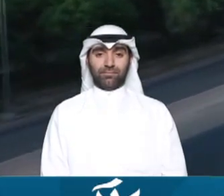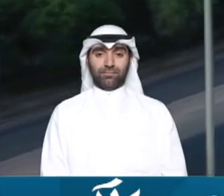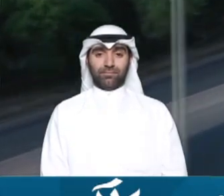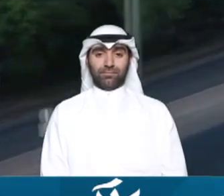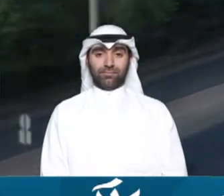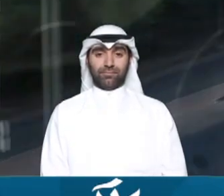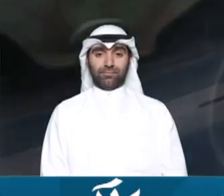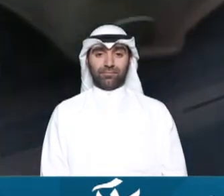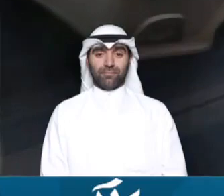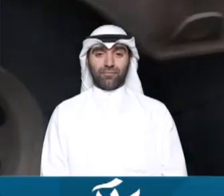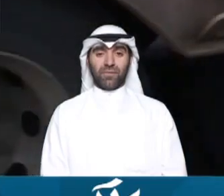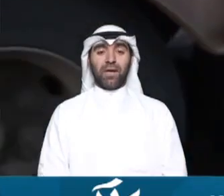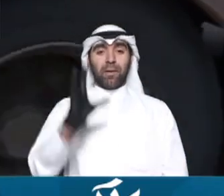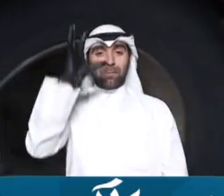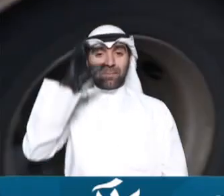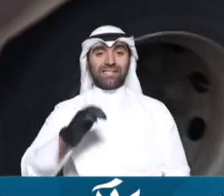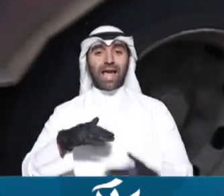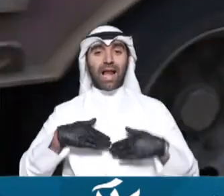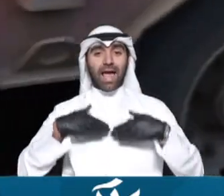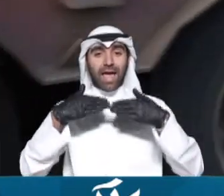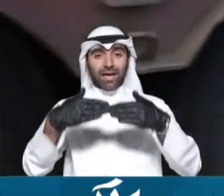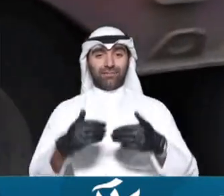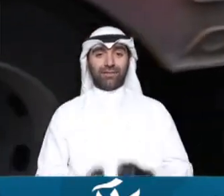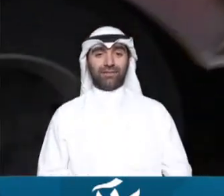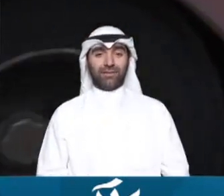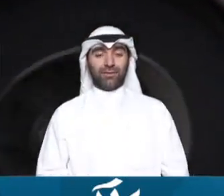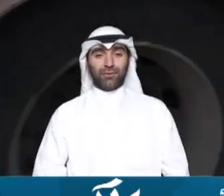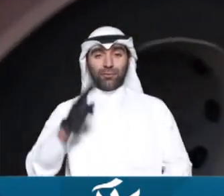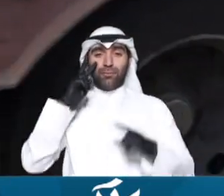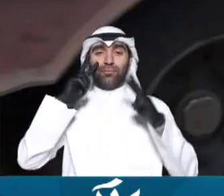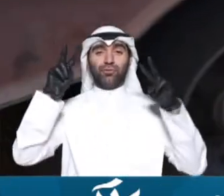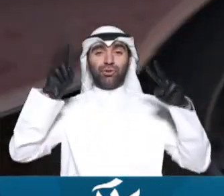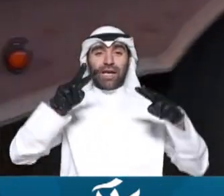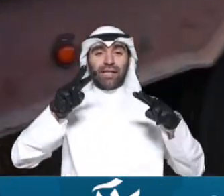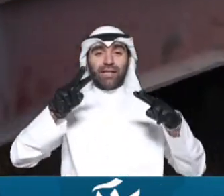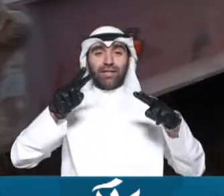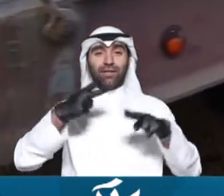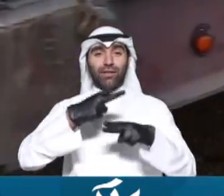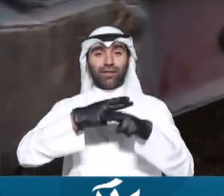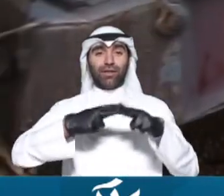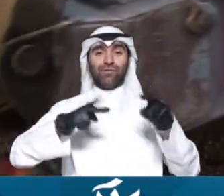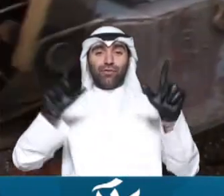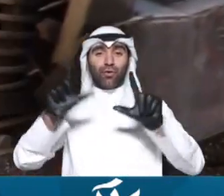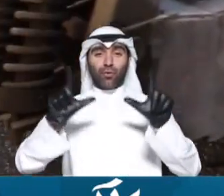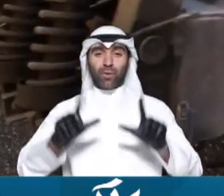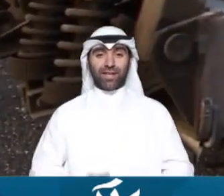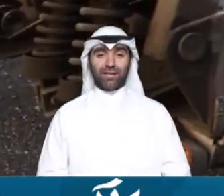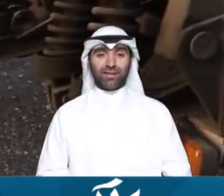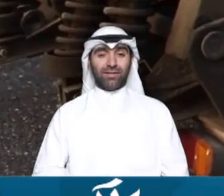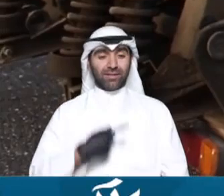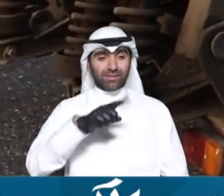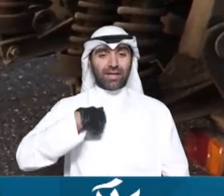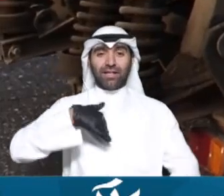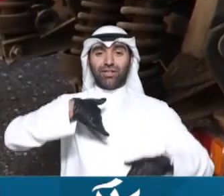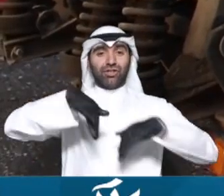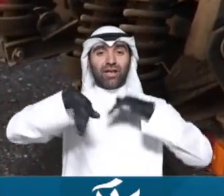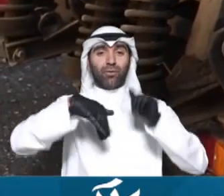مساكم الله بالخير، ويا هلا مرحبا فيكم مشاهدينا الكرام. نحن حاليا في الدائر الخامس مقابل جنوب